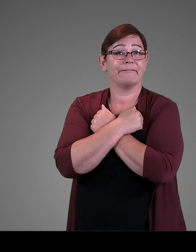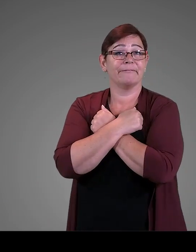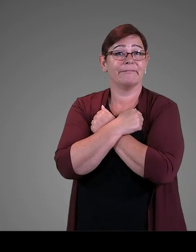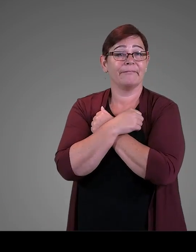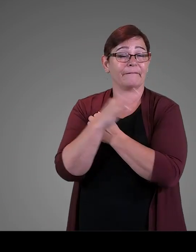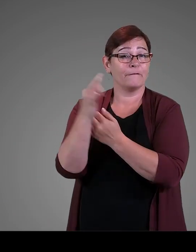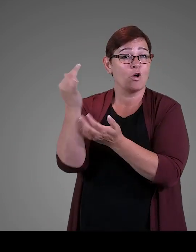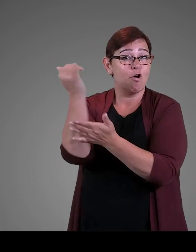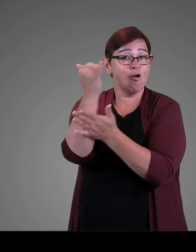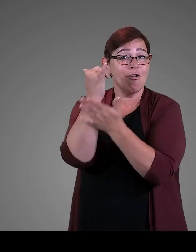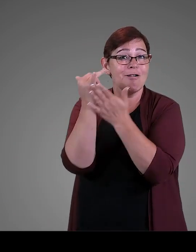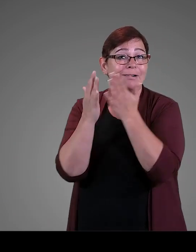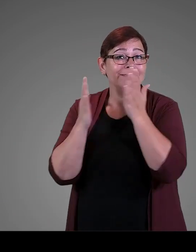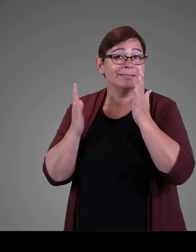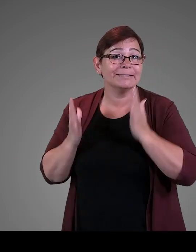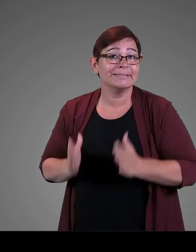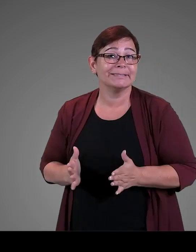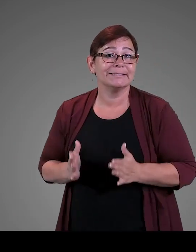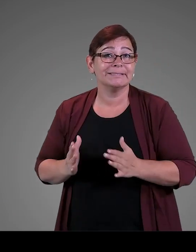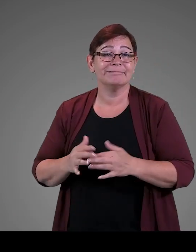L'amour des artistes.